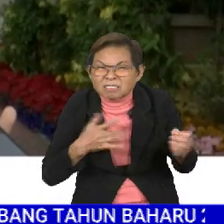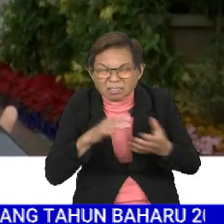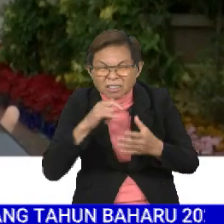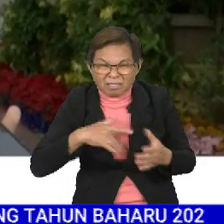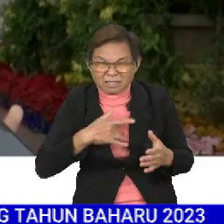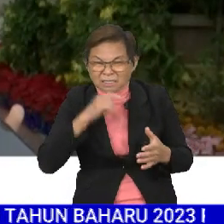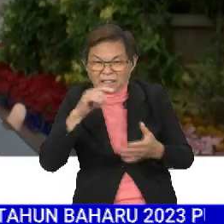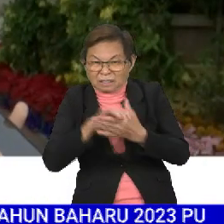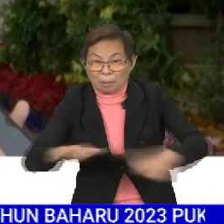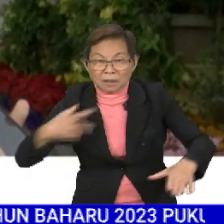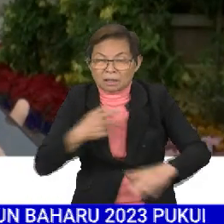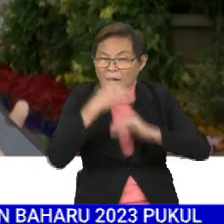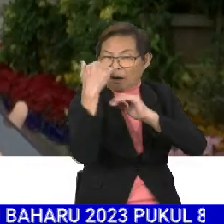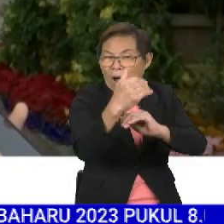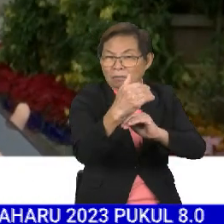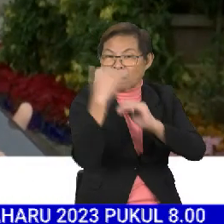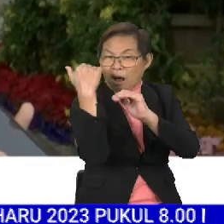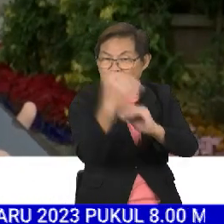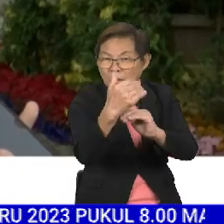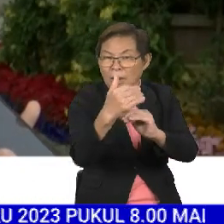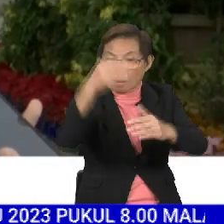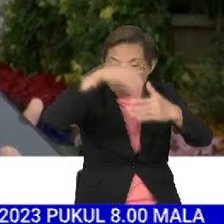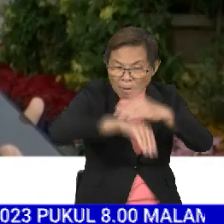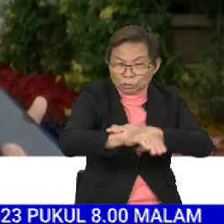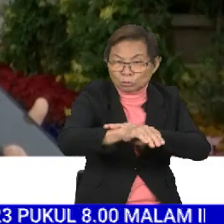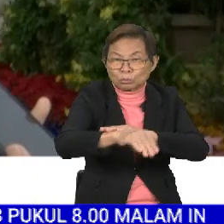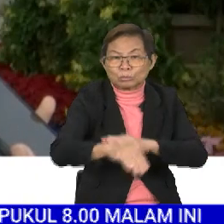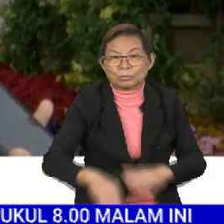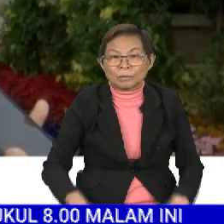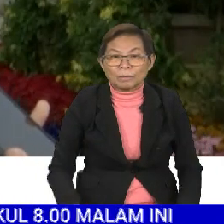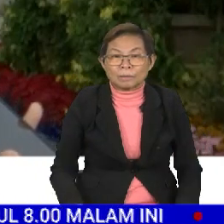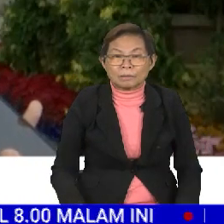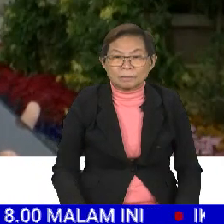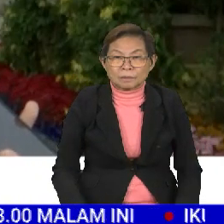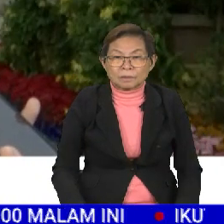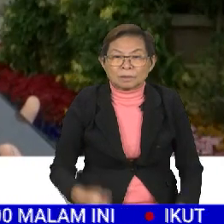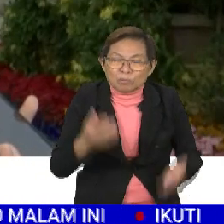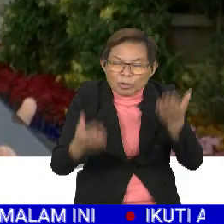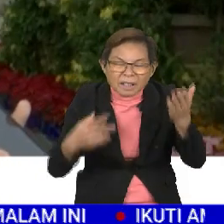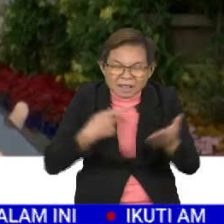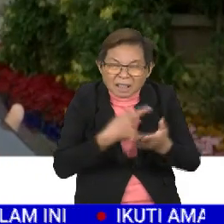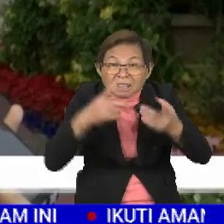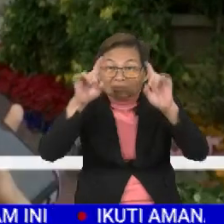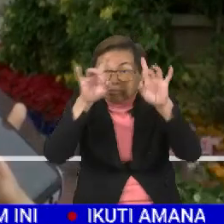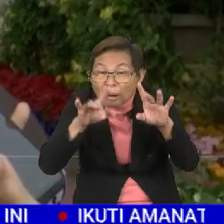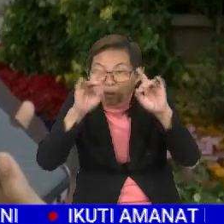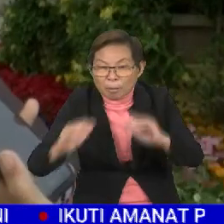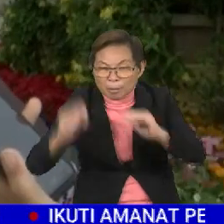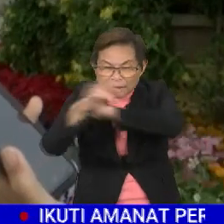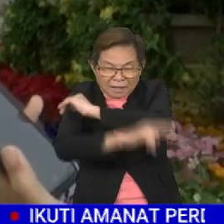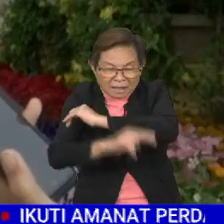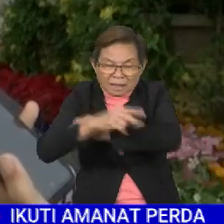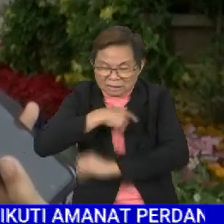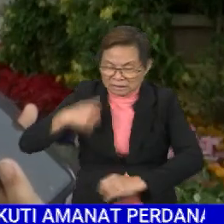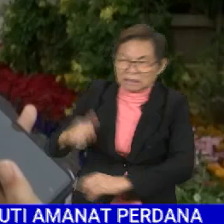selamat mungkin kita akan hadkan pemeriksaan ataukan kemasukan jumlah kemasukan tu paling tidak pun mungkin kita akan buat saringan di peringkat negeri China